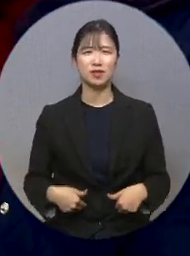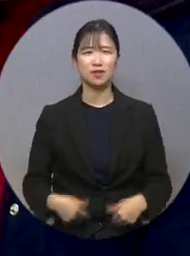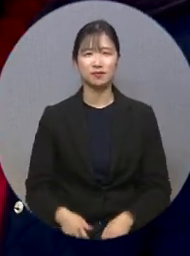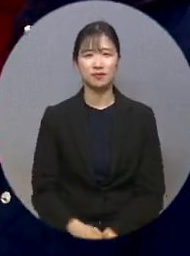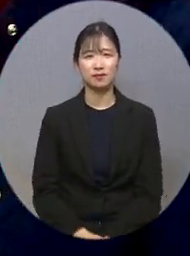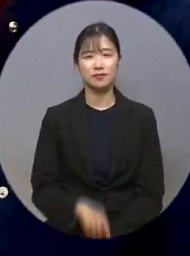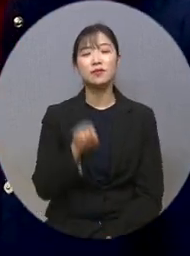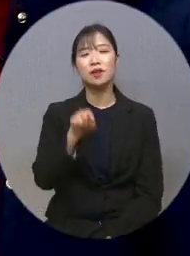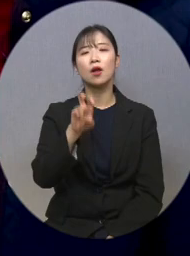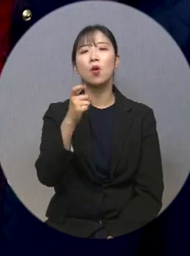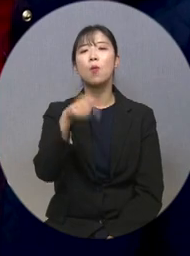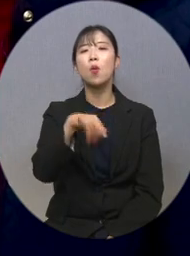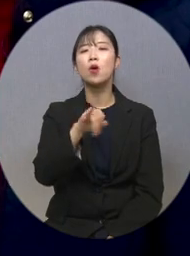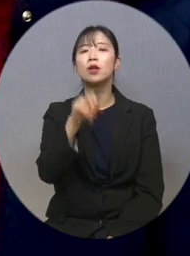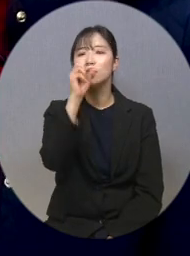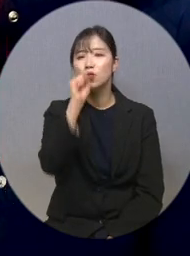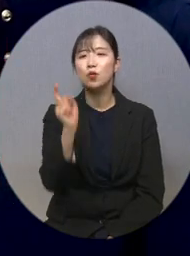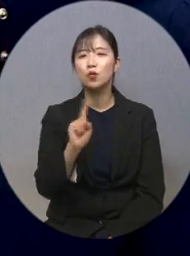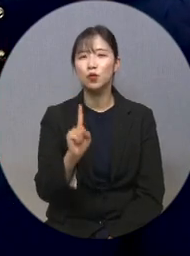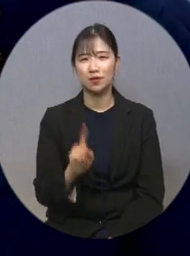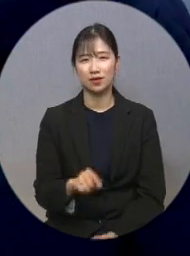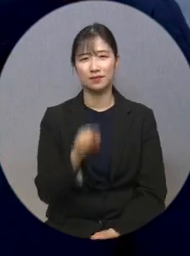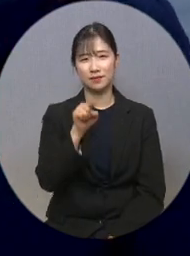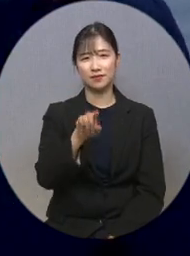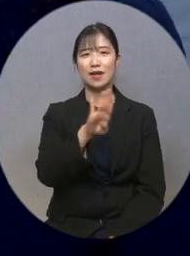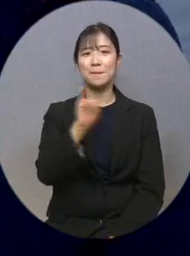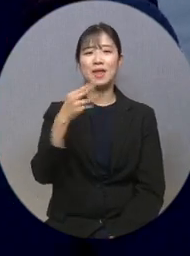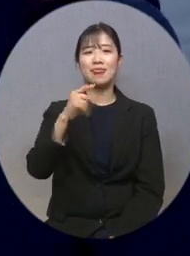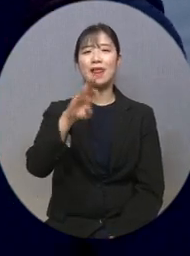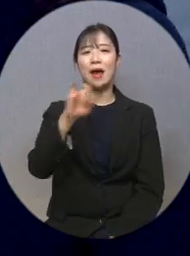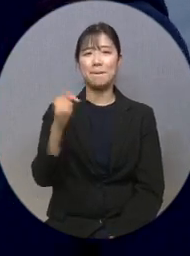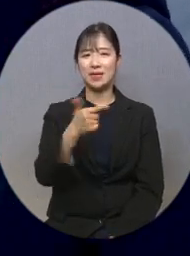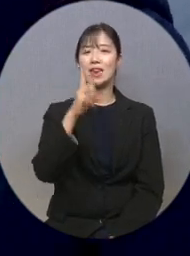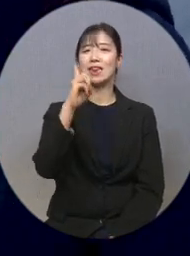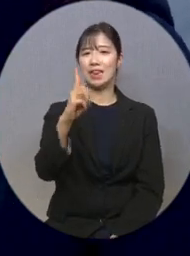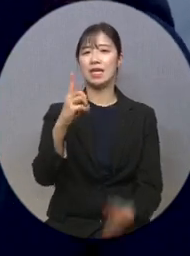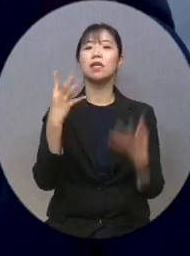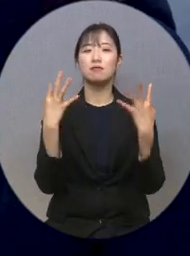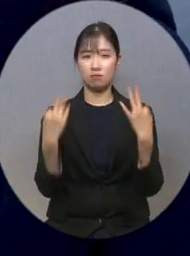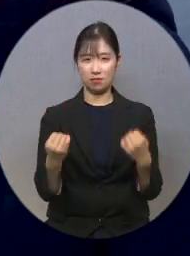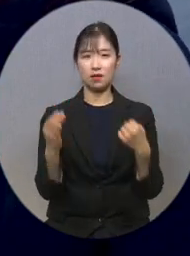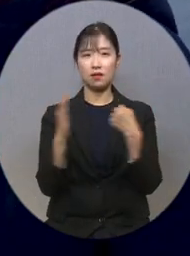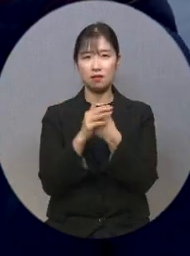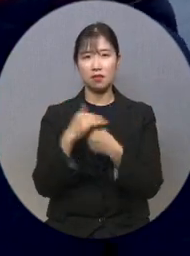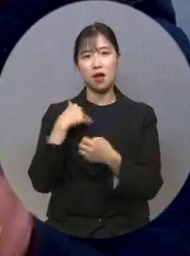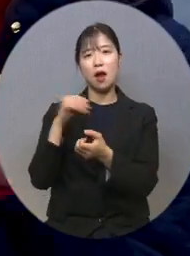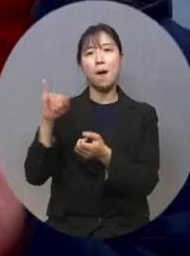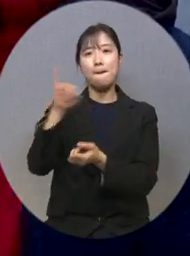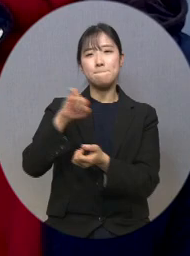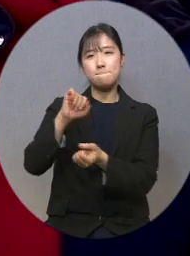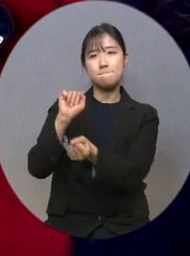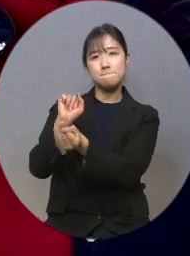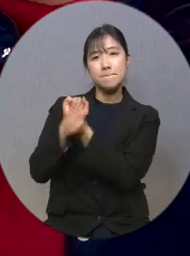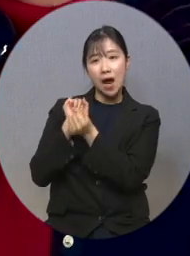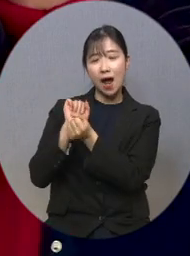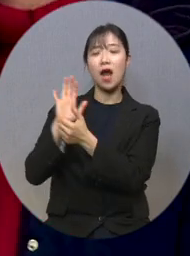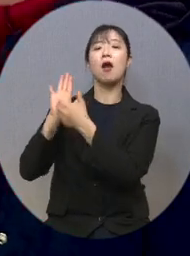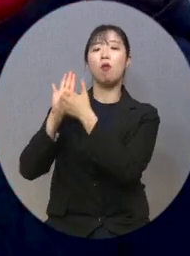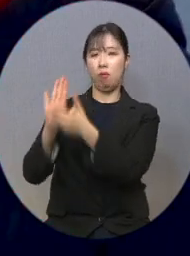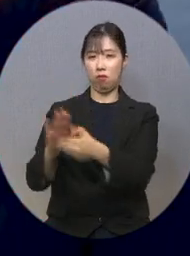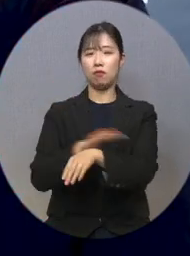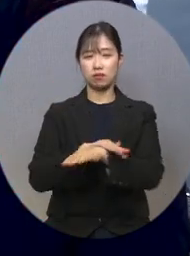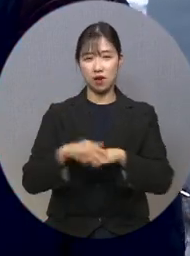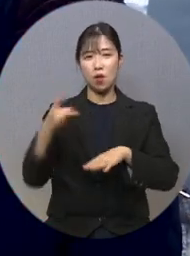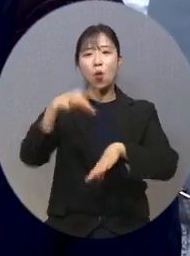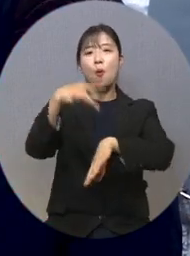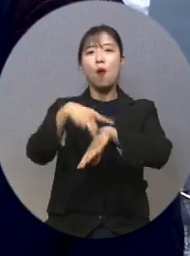그냥 목이버섯은 어디에 좋은 겨? 네. 목이버섯은 비타민 D가 제일 많아서요. 오. 면역력을 높여주고. 오.